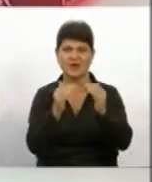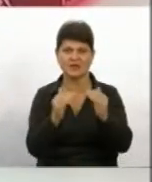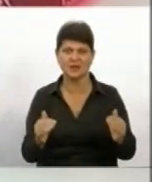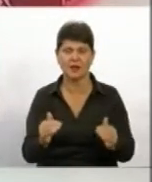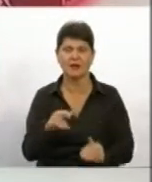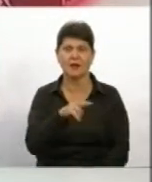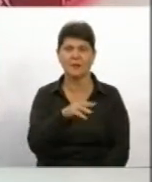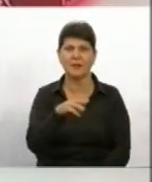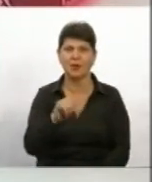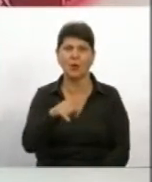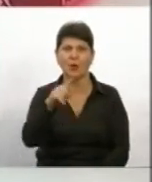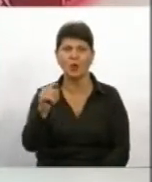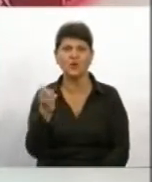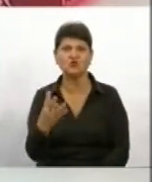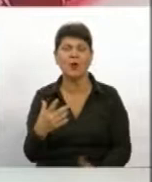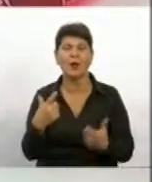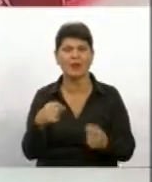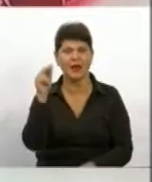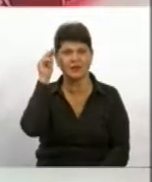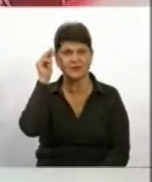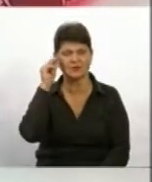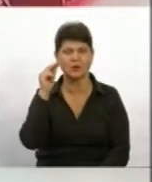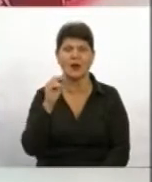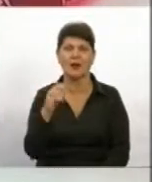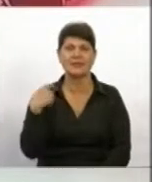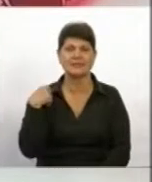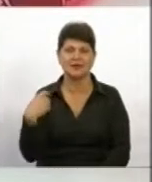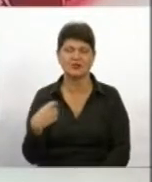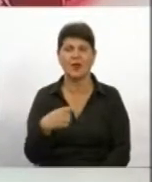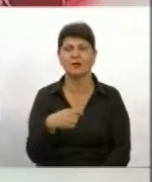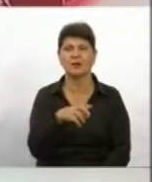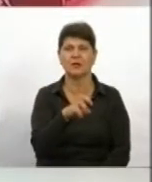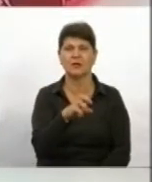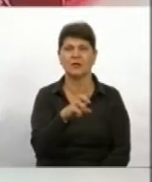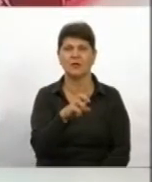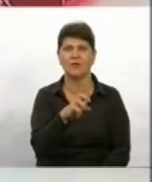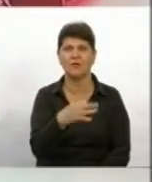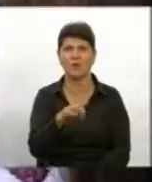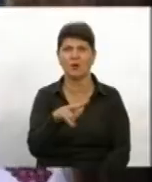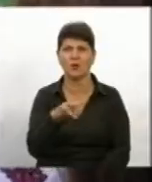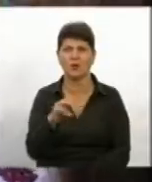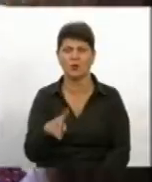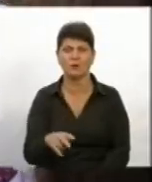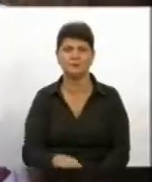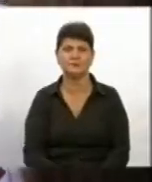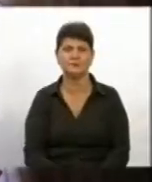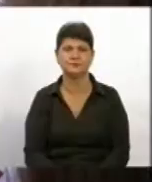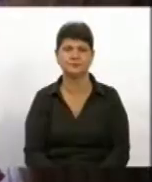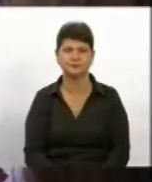училища номер 14, де навчався сержант Буйлук. Ірина Вдовиченко розповість більше.